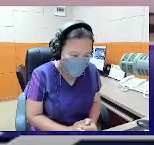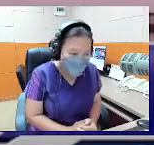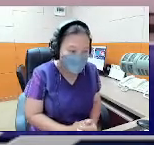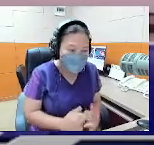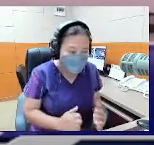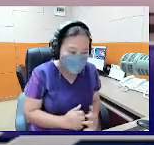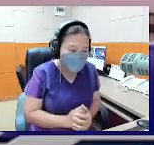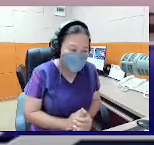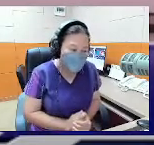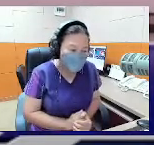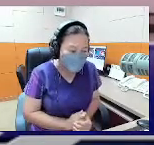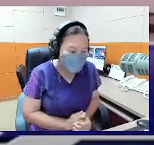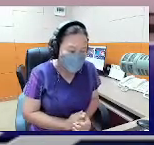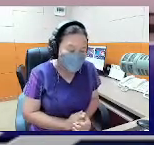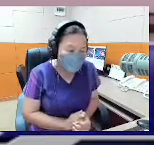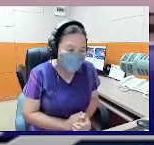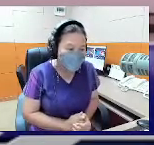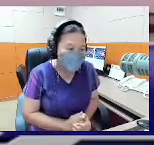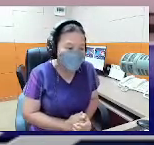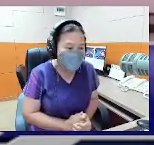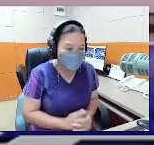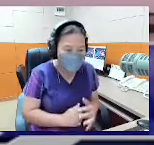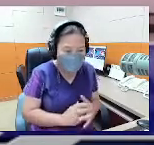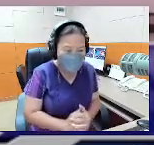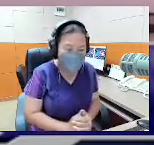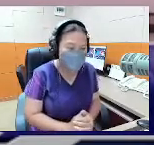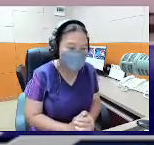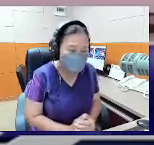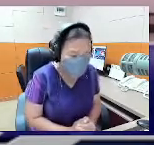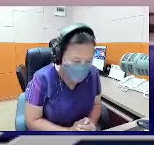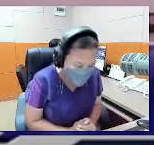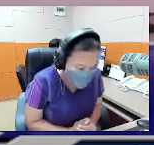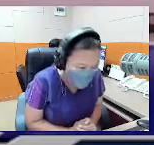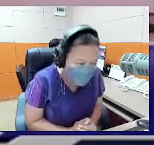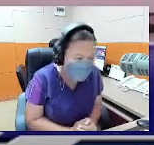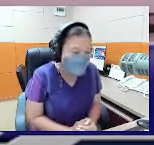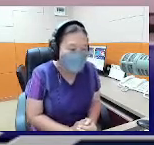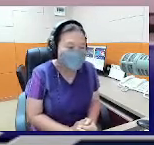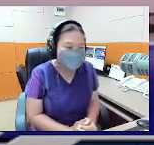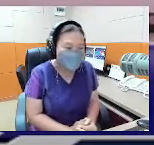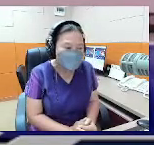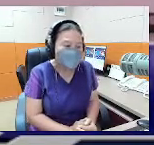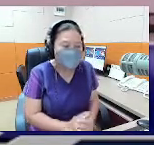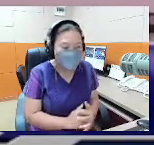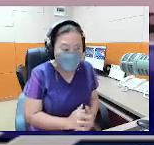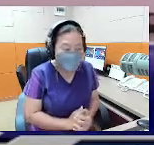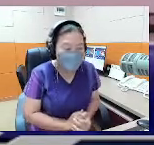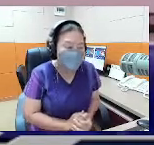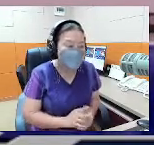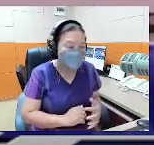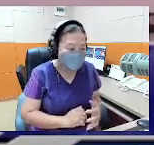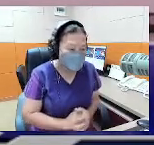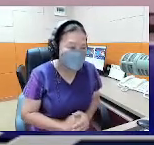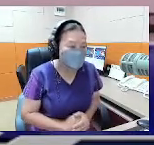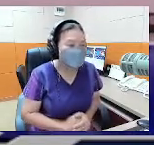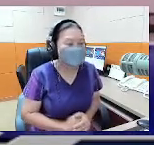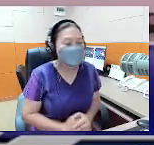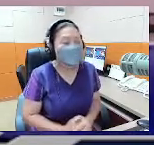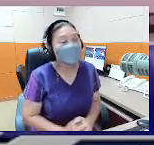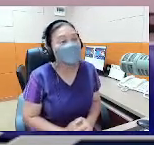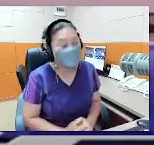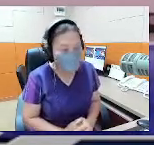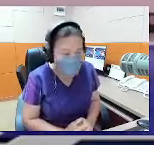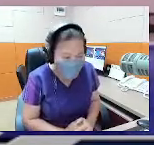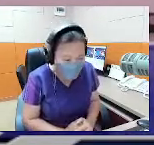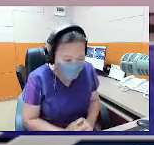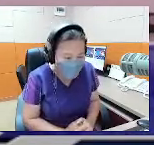นี้วันนี้เราจะไปคุยกับทางมหาวิทยาลัยสวนดุสิตนะคะซึ่งจะมีเรื่องราวของหลักสูตรการจัดการบัณฑิ